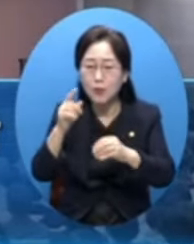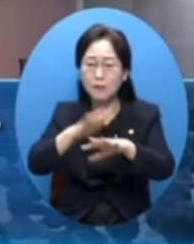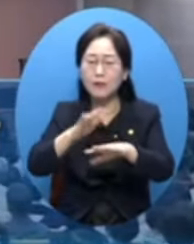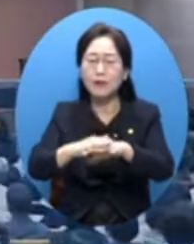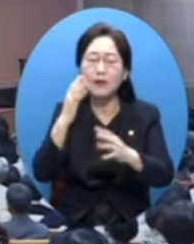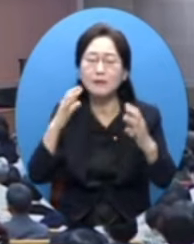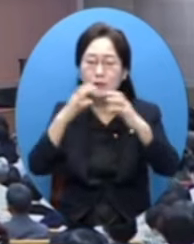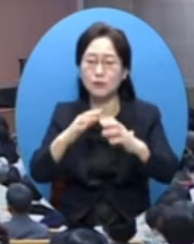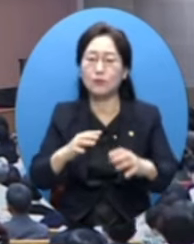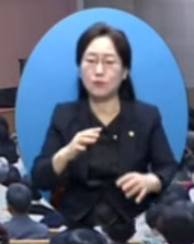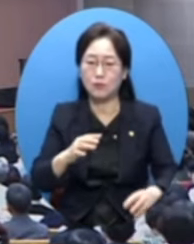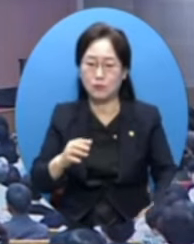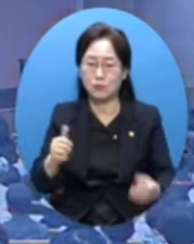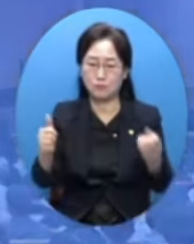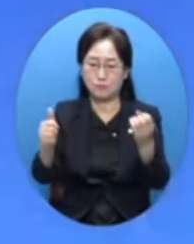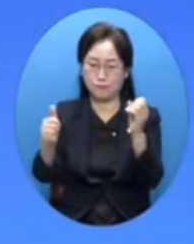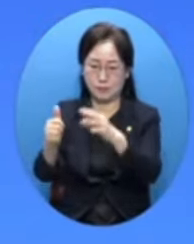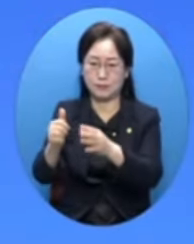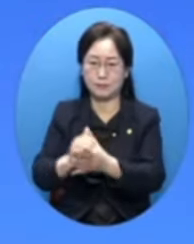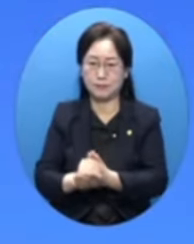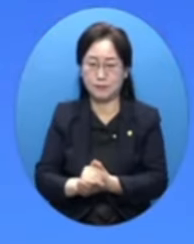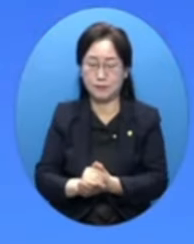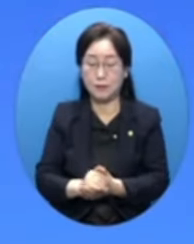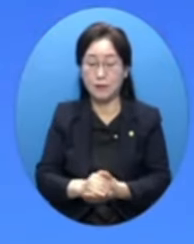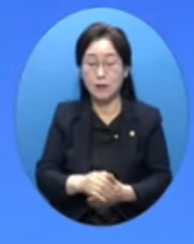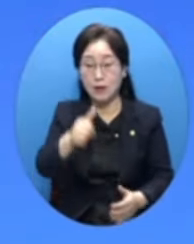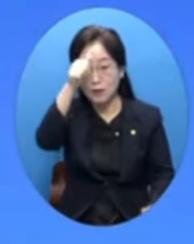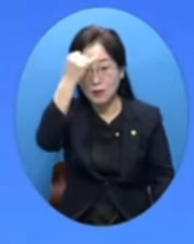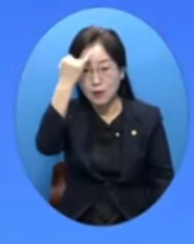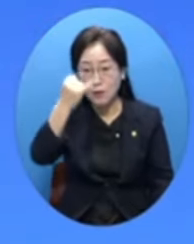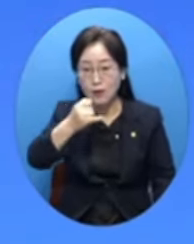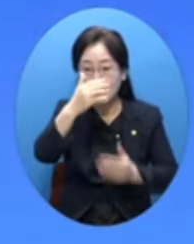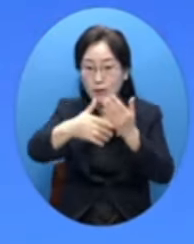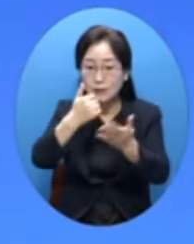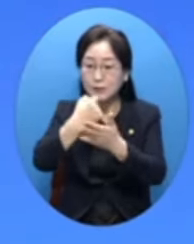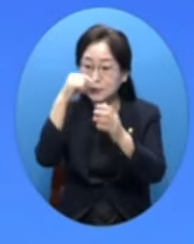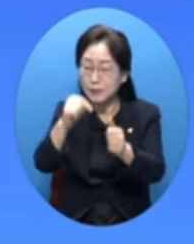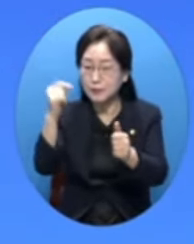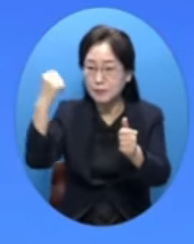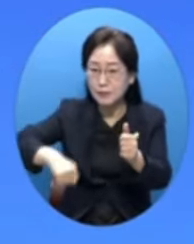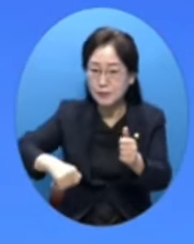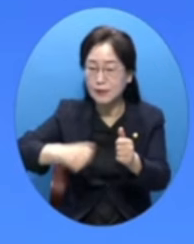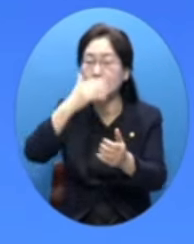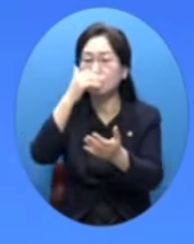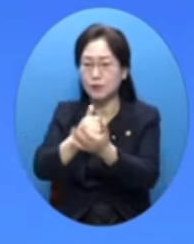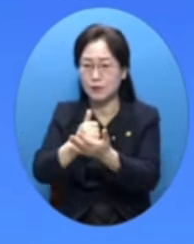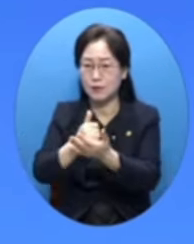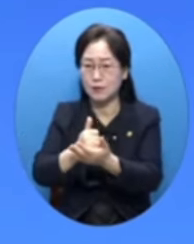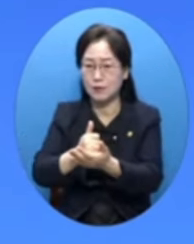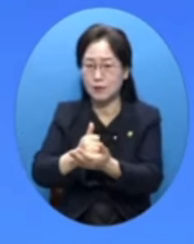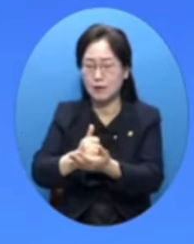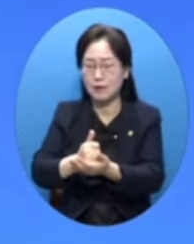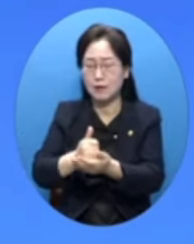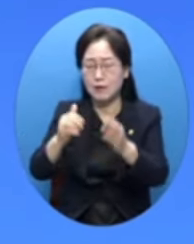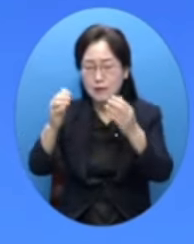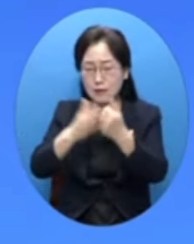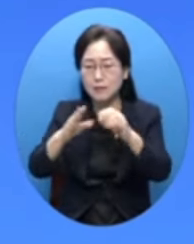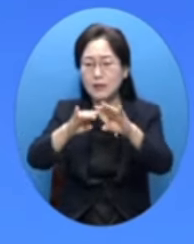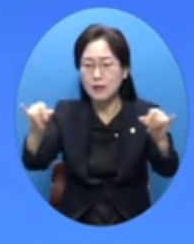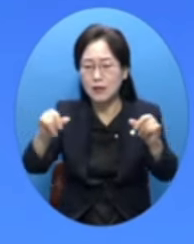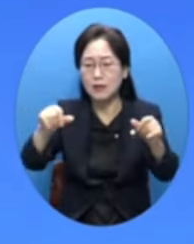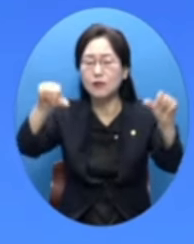저들이 하나님 앞에 범죄하여서 땅의 저주를 받고 그 이 땅에